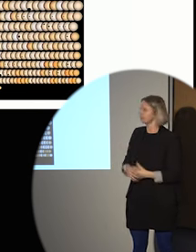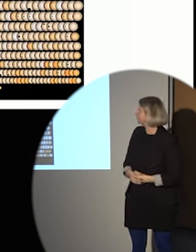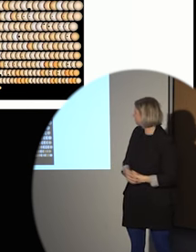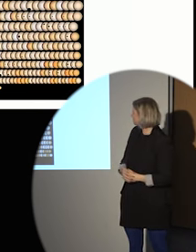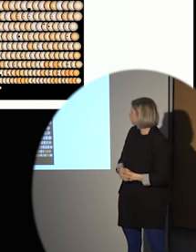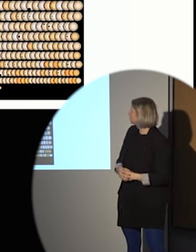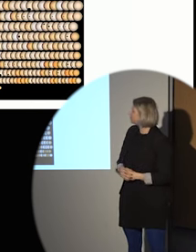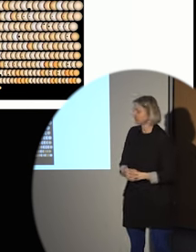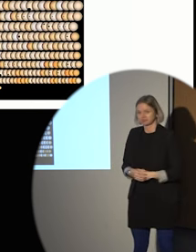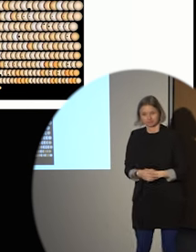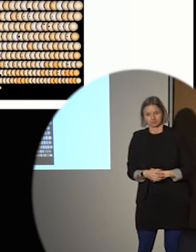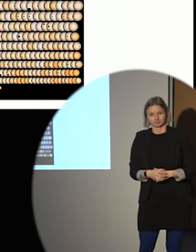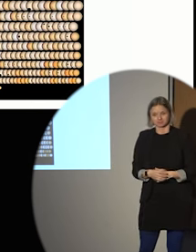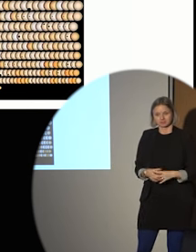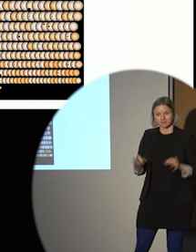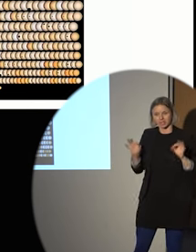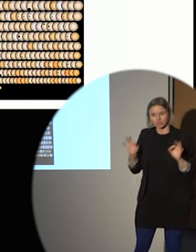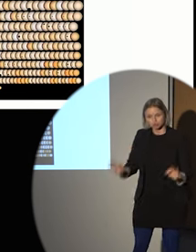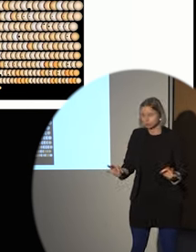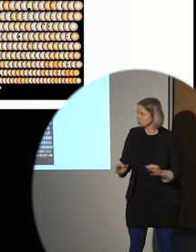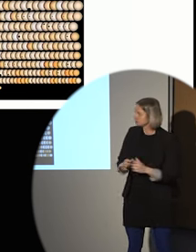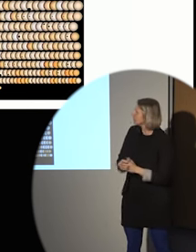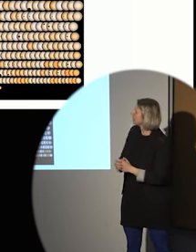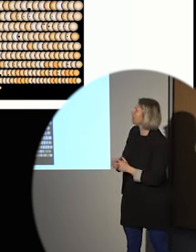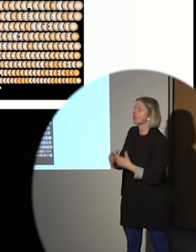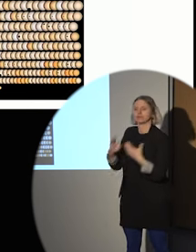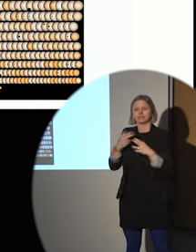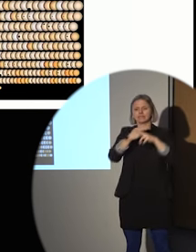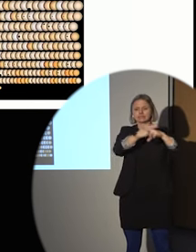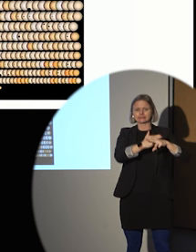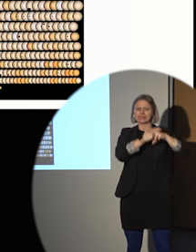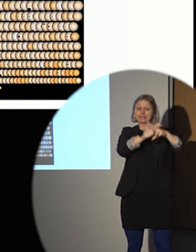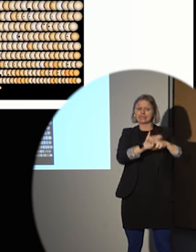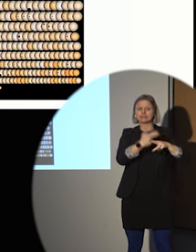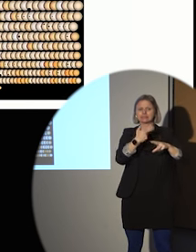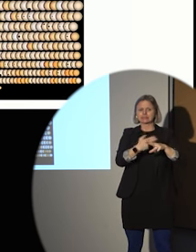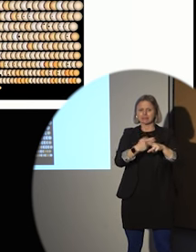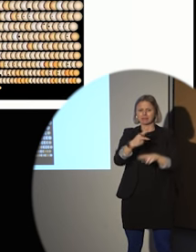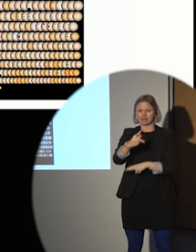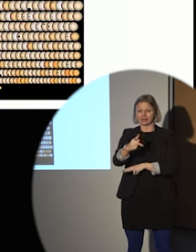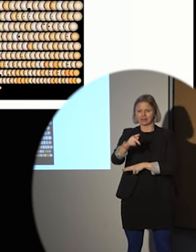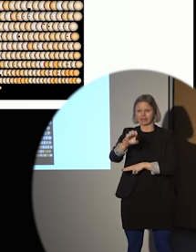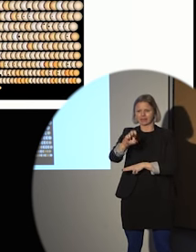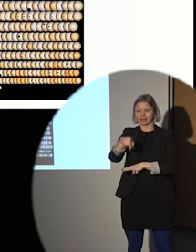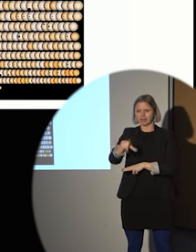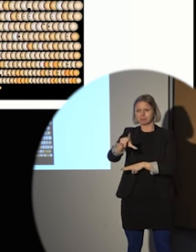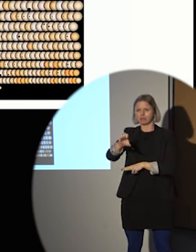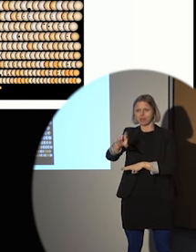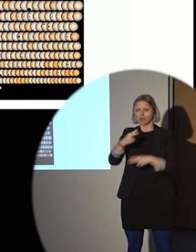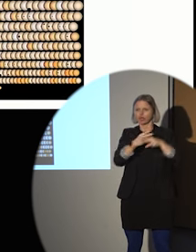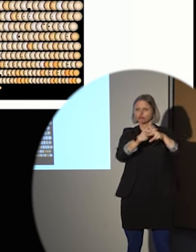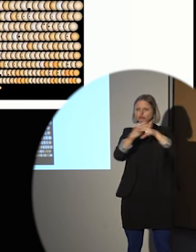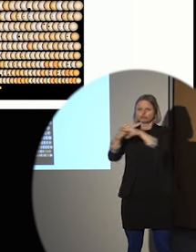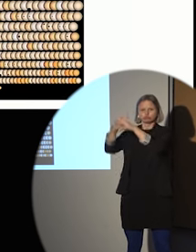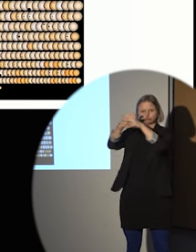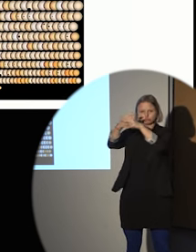En fait, le satellite Kepler, qui était un satellite américain, a eu la chance de découvrir, dès qu'il a été